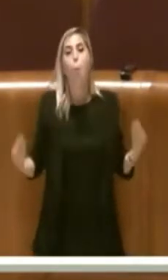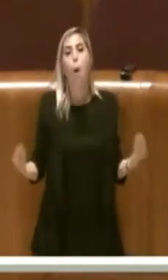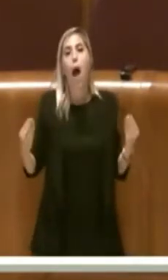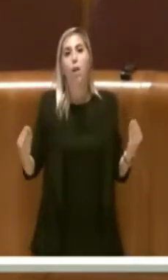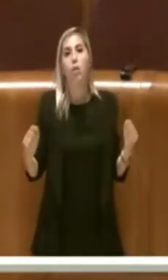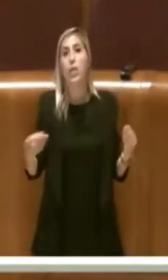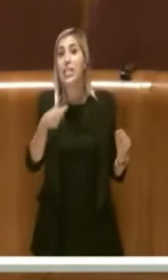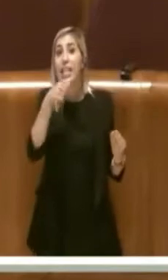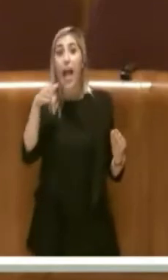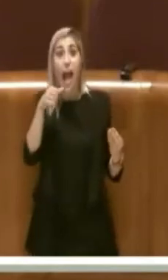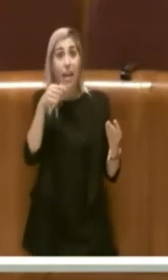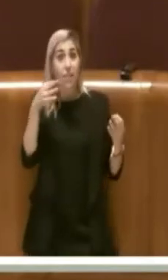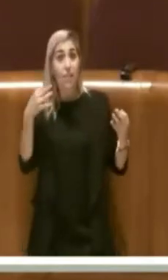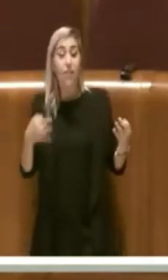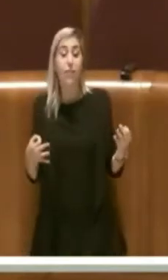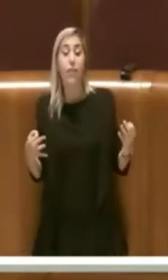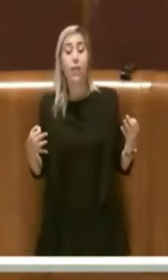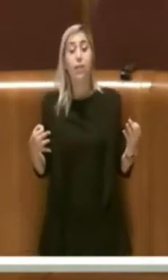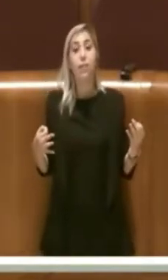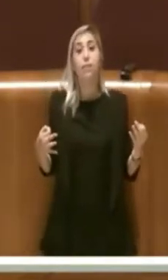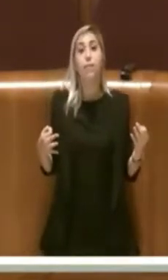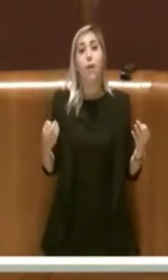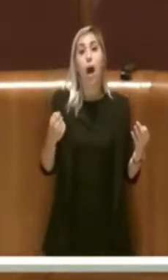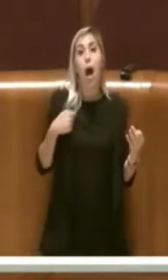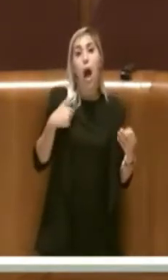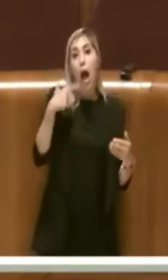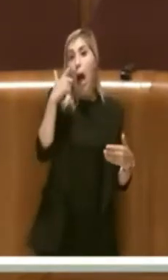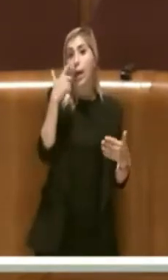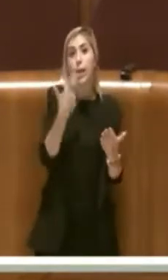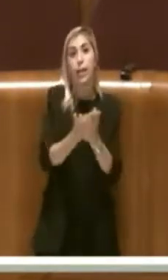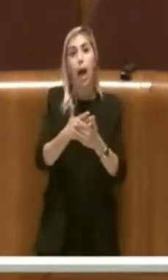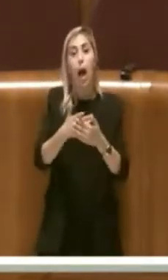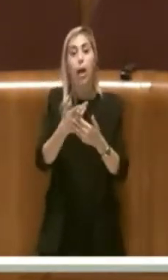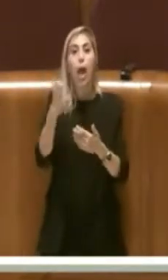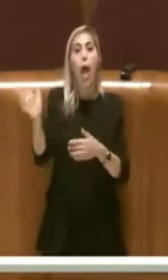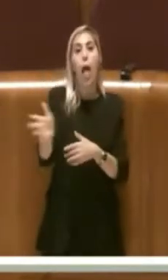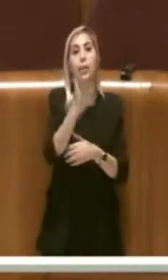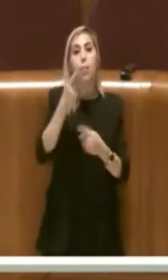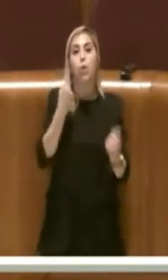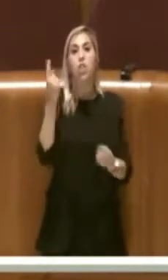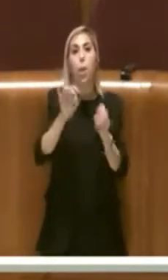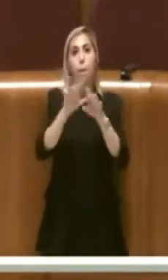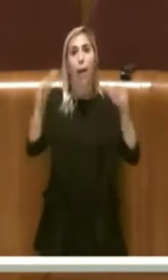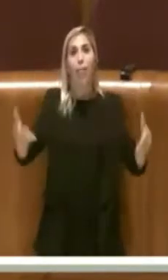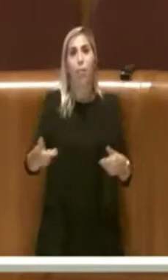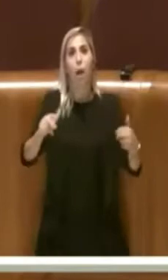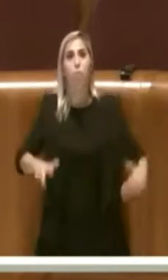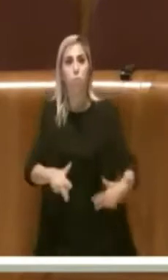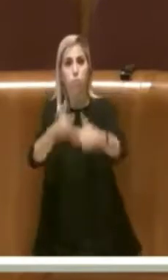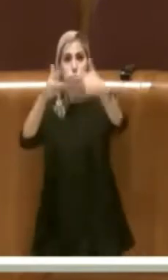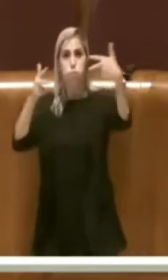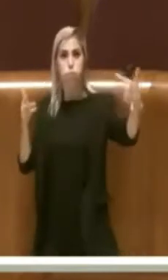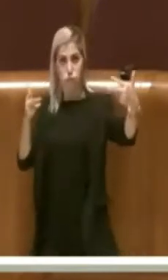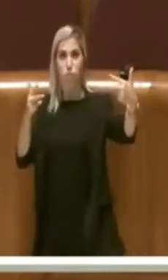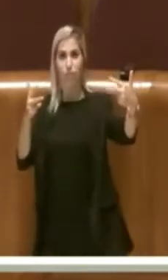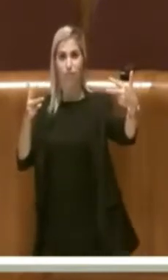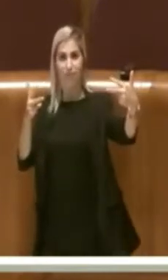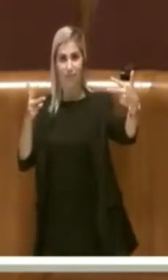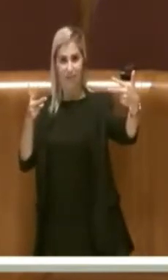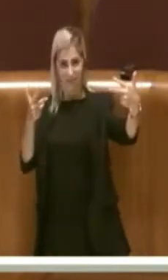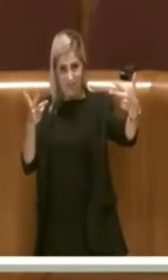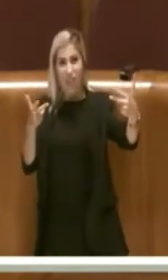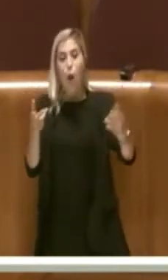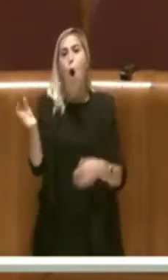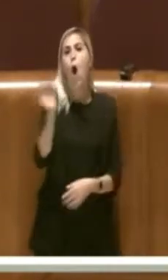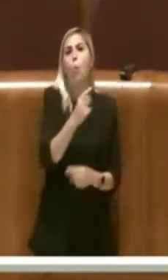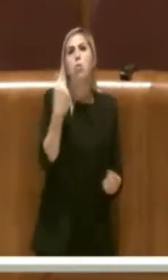c'è stato bisogno di adottare la videoconferenza in casi appunto di necessità a causa della pandemia da Covid,